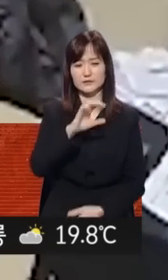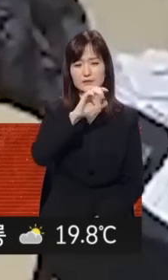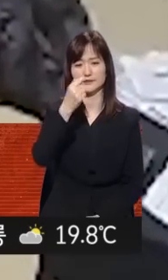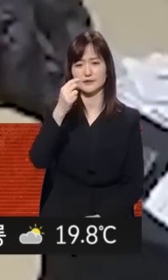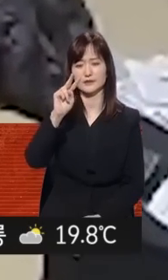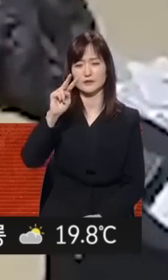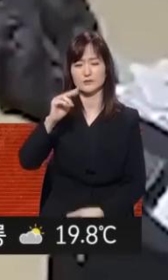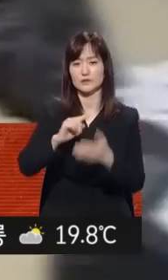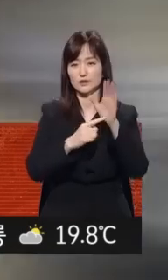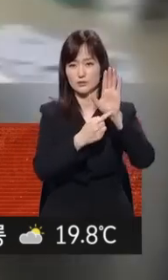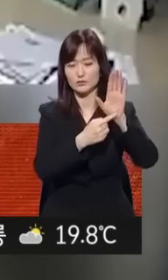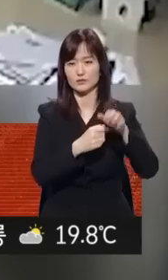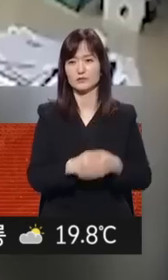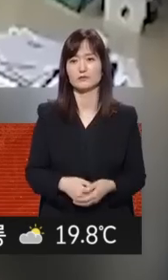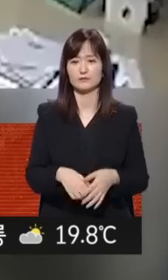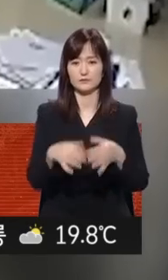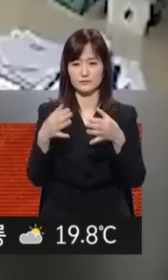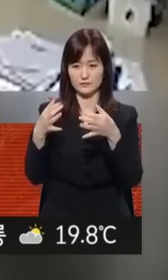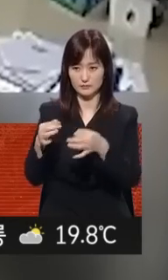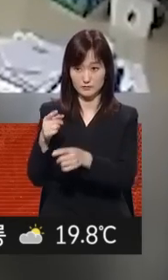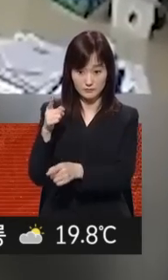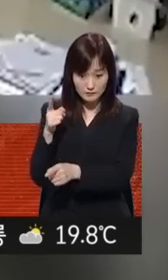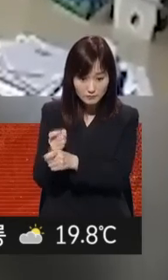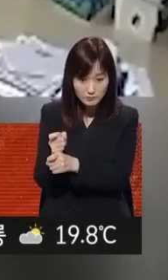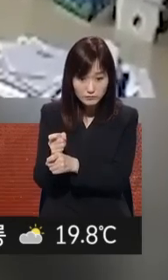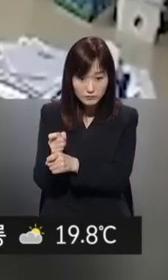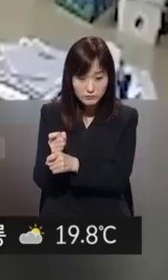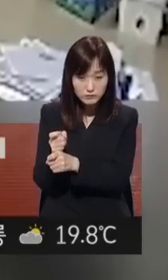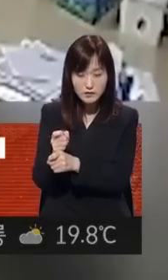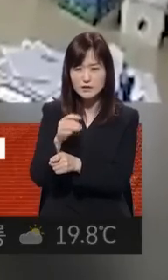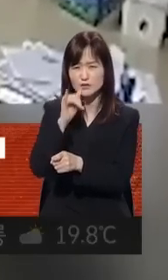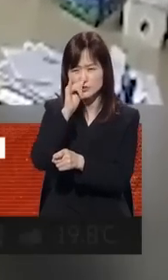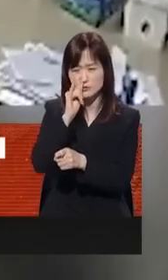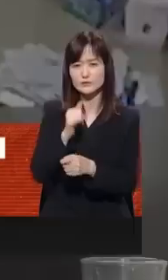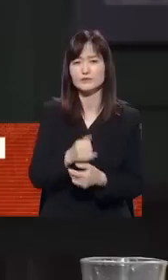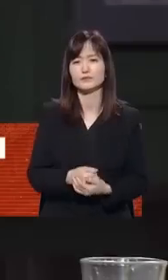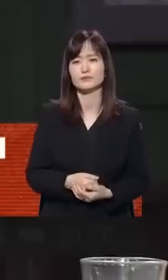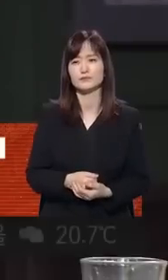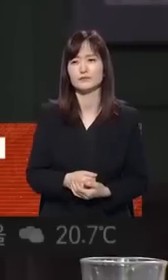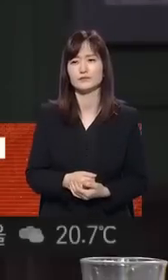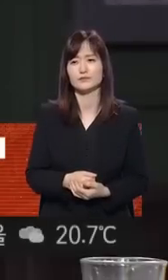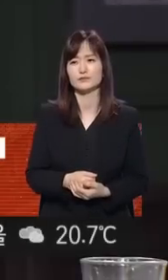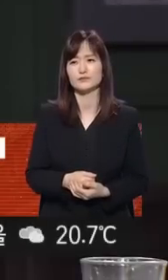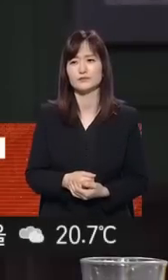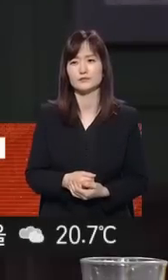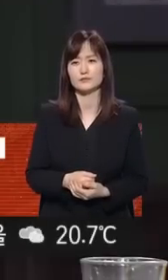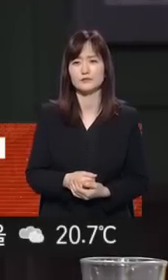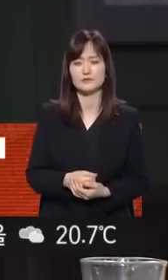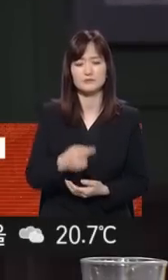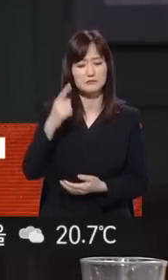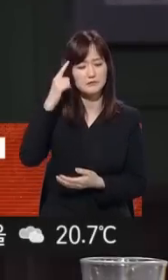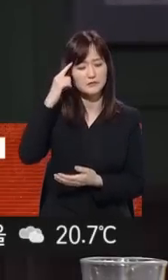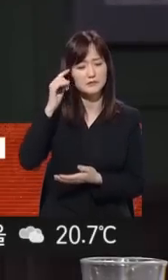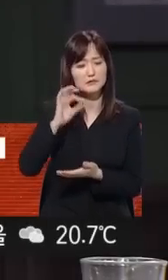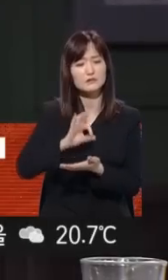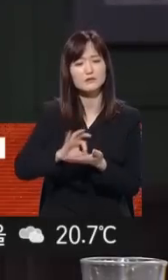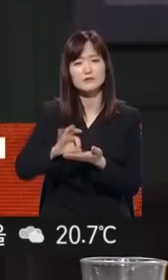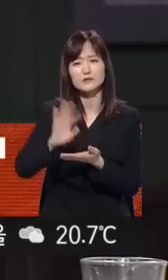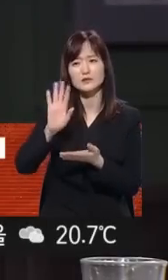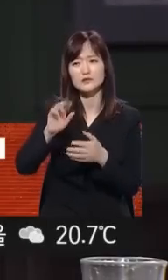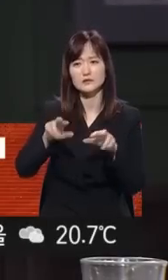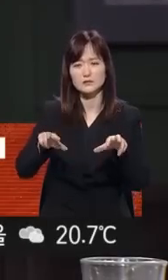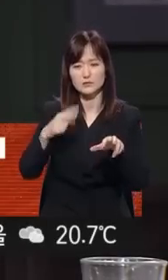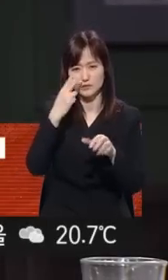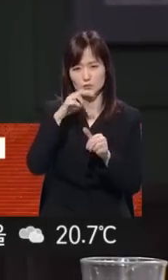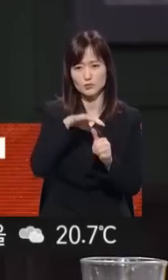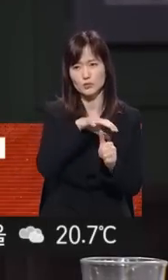유튜버는요 김씨가 그동안의 보복하려고 했으면 100번을 더 할 수 있는 시간이었다면서 그동안은 신경을 안 쓰다가 이제야 보호 조치를 꼭